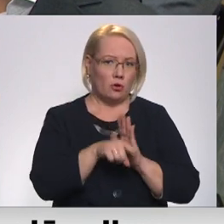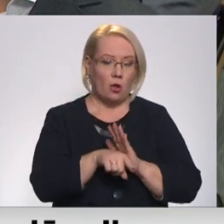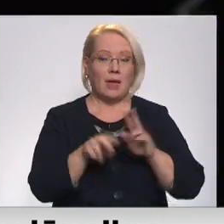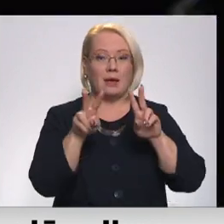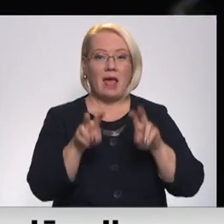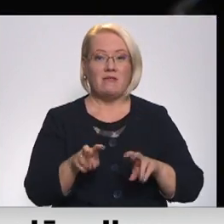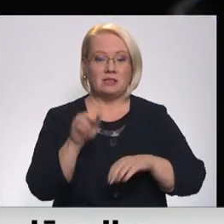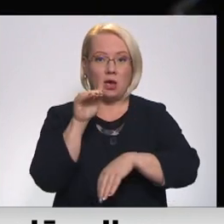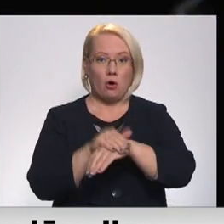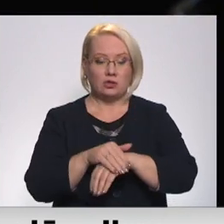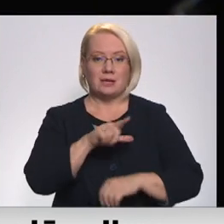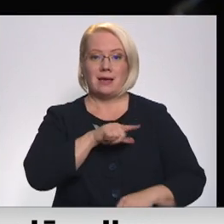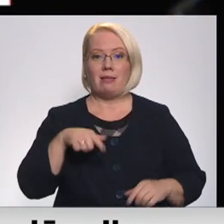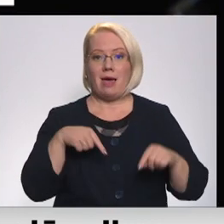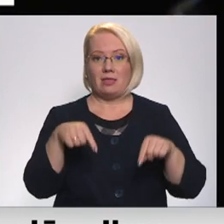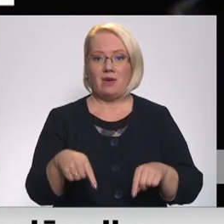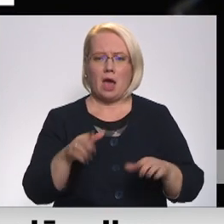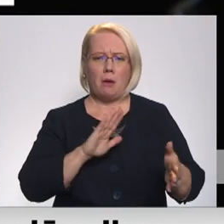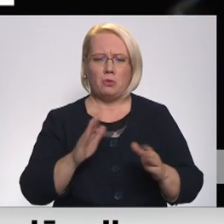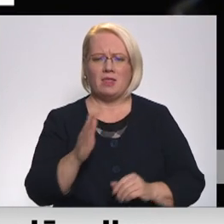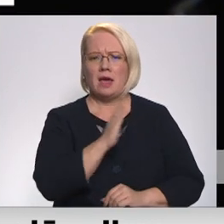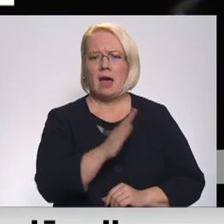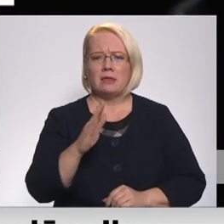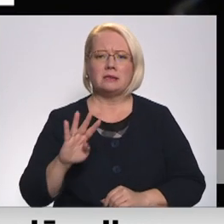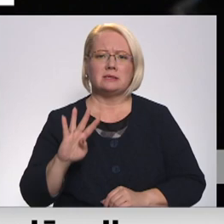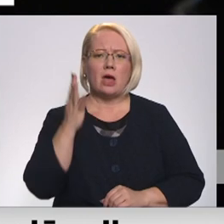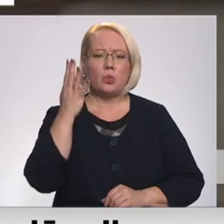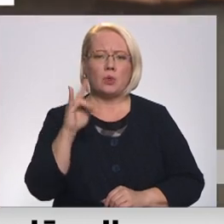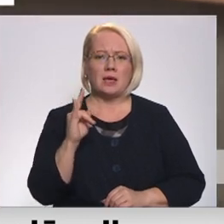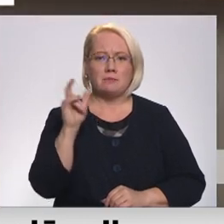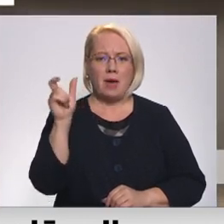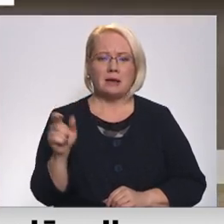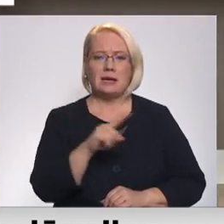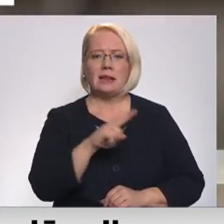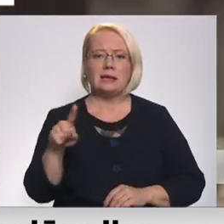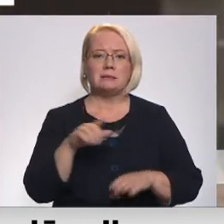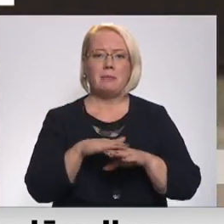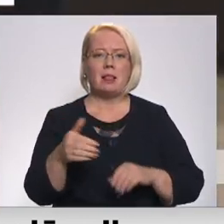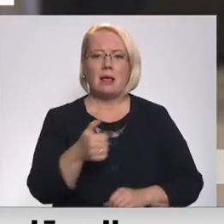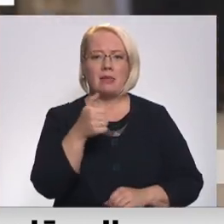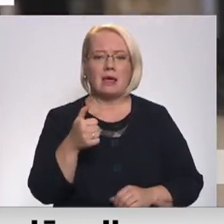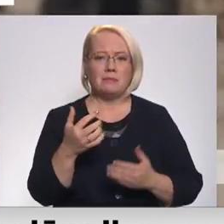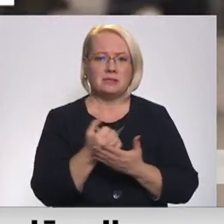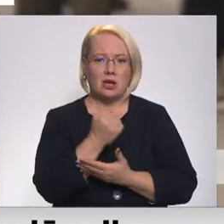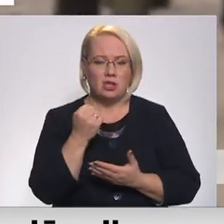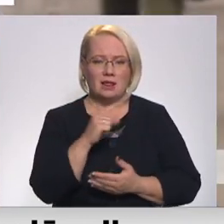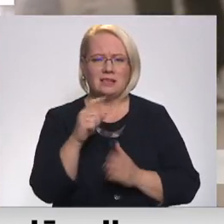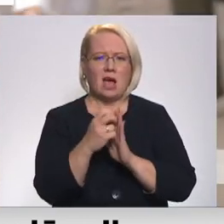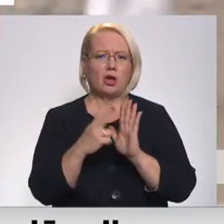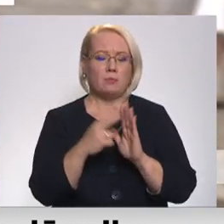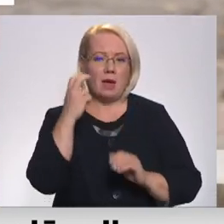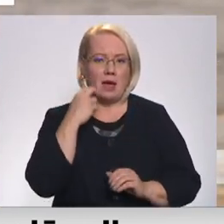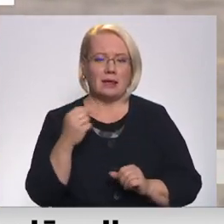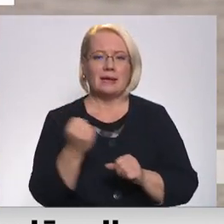Revīzijā konstatēts, ka Latvijā aptuveni katrs 4. Bērns līdz pilngadības sasniegšanai ir izdarījis vismaz